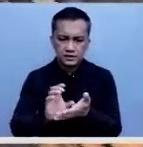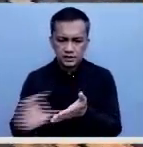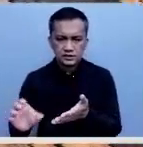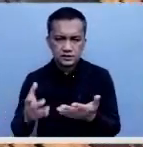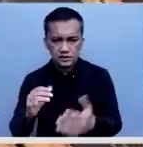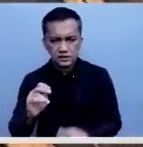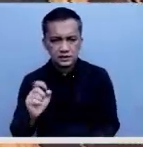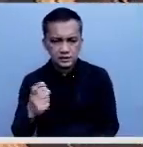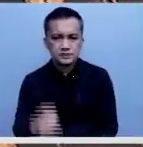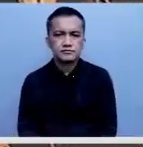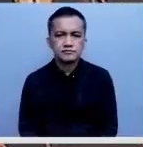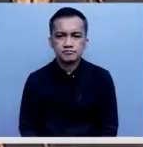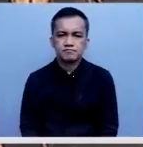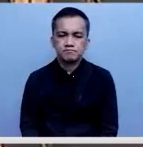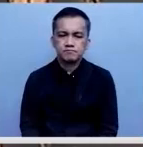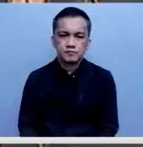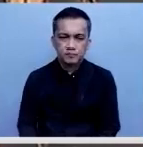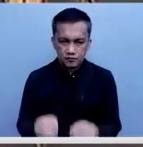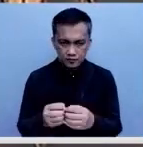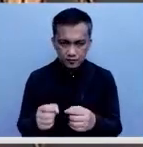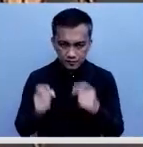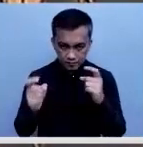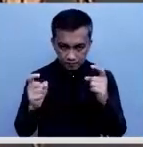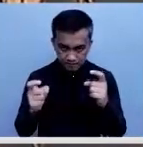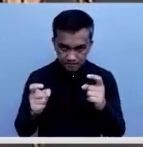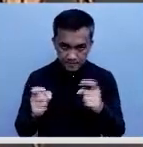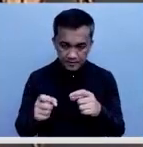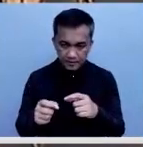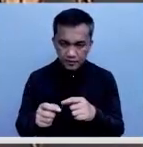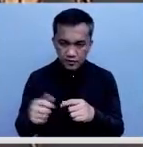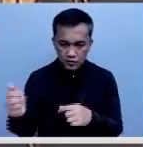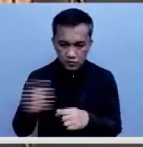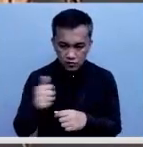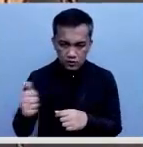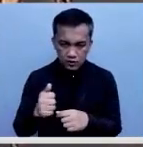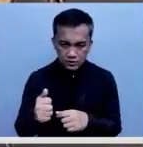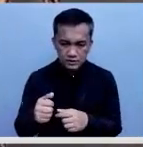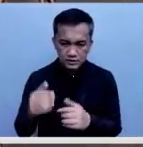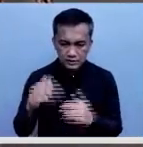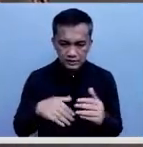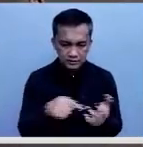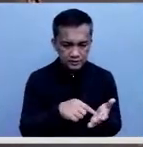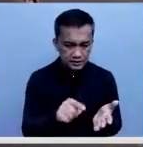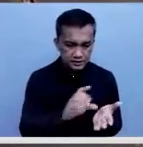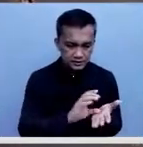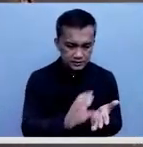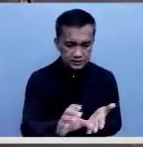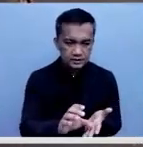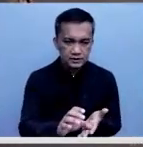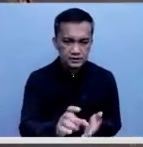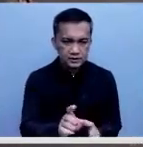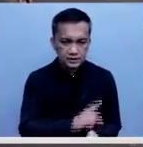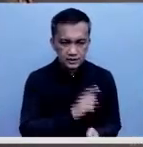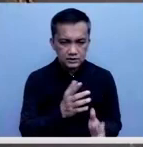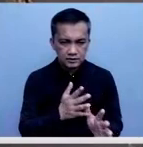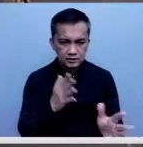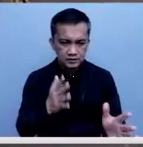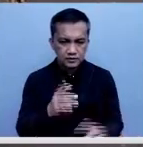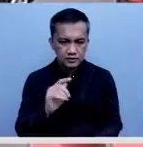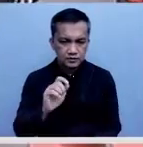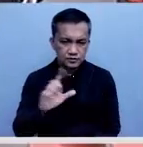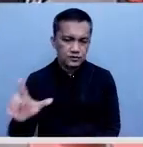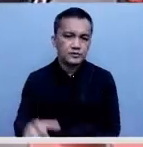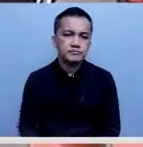NLEX. Mas mapapabilis daw nito ang kanilang pagbiyahe kumpara kapag magbabayad sila ng cash dahil tumatagal ang pila nila sa mga toll